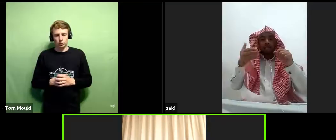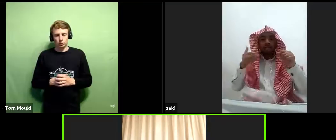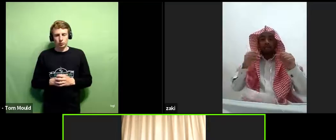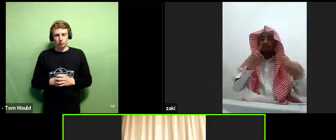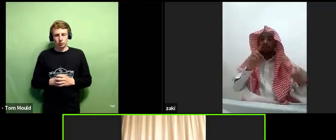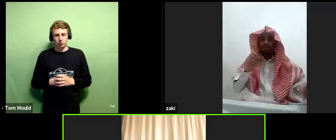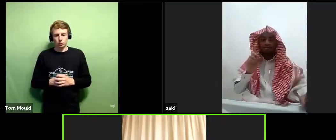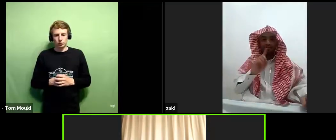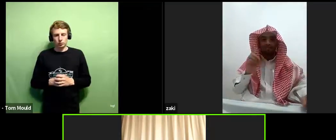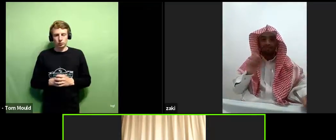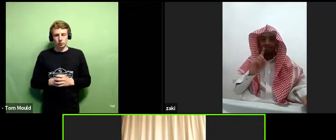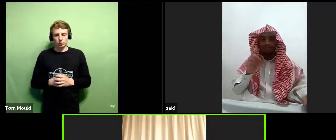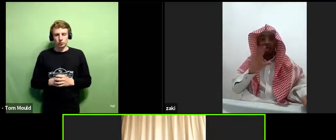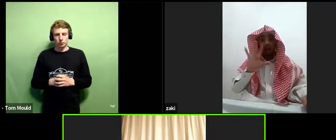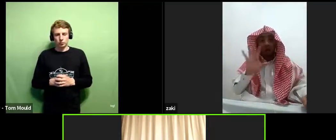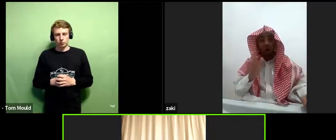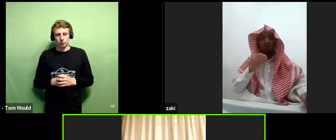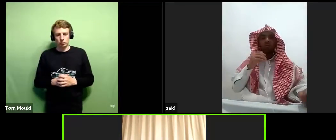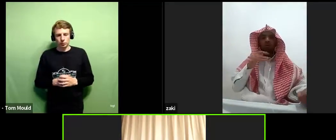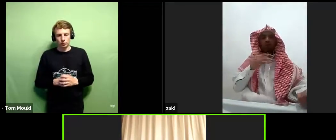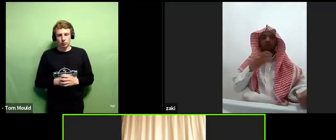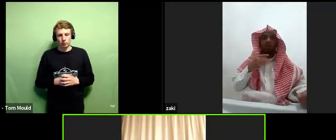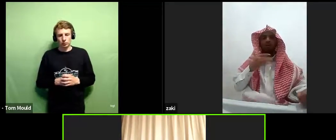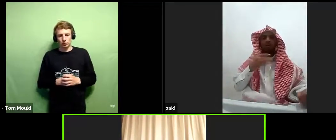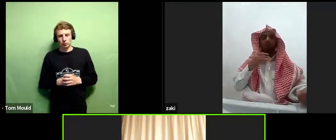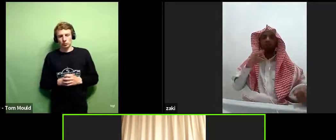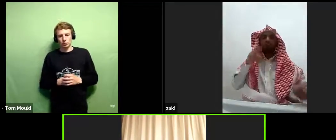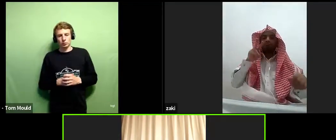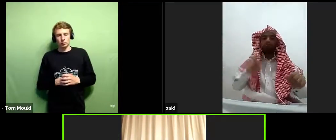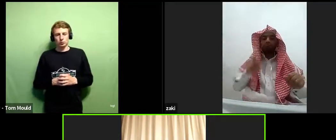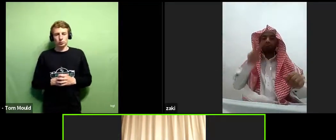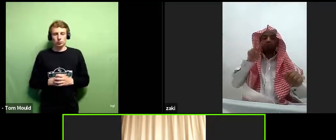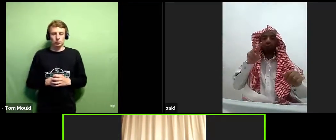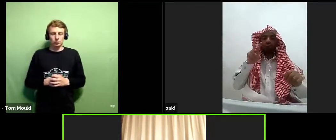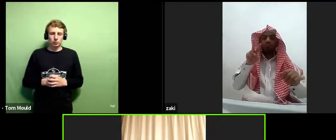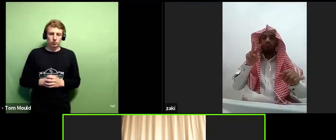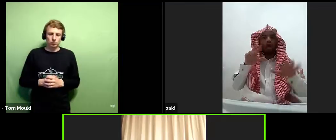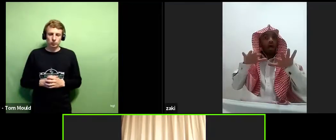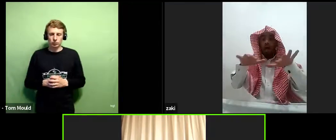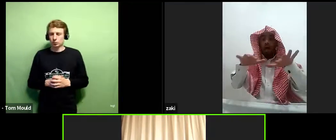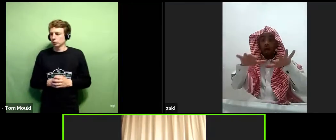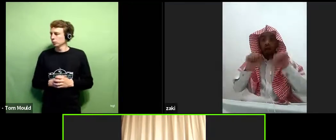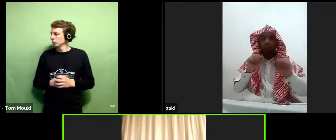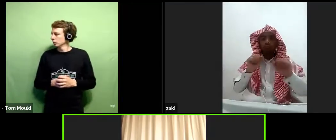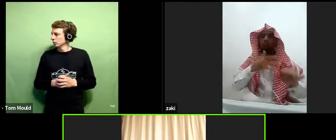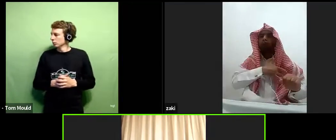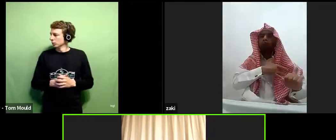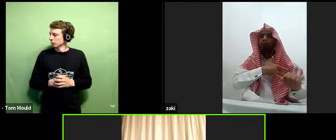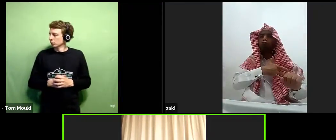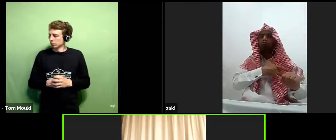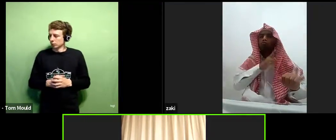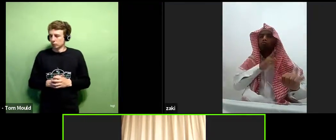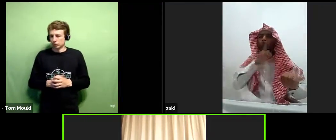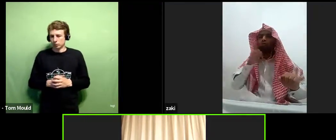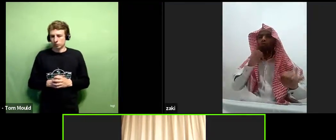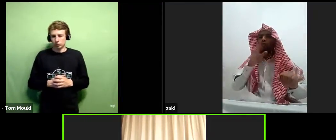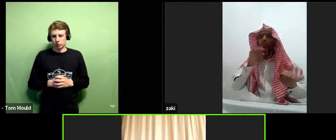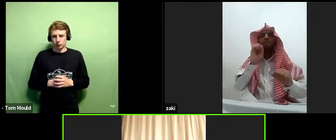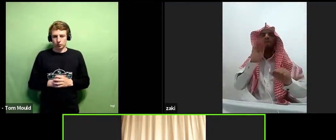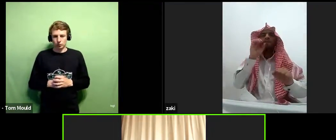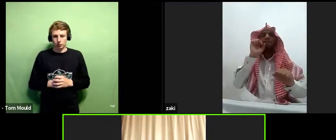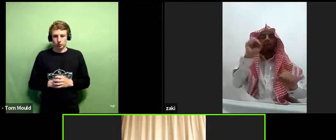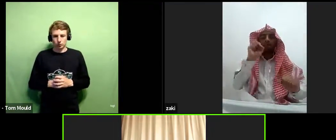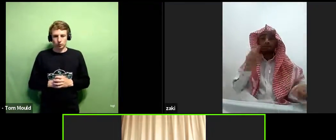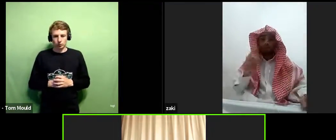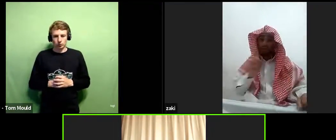أو يصلي ركعتين ثم ينوي بها بعد أن صلى أنها تكون فريضة الفجر،